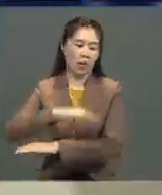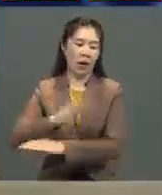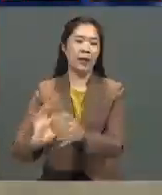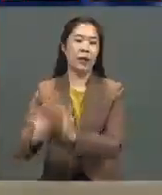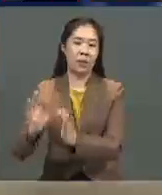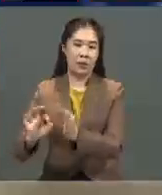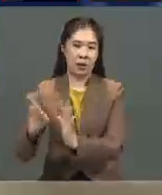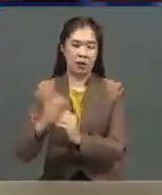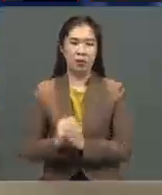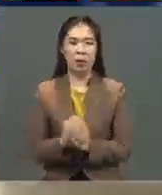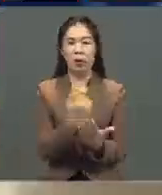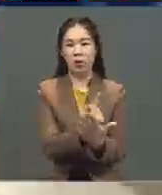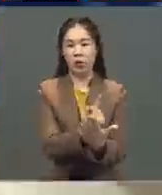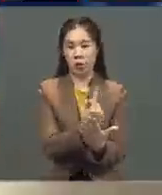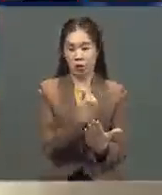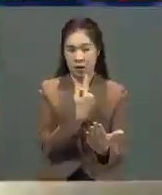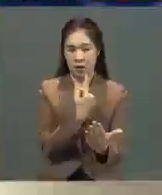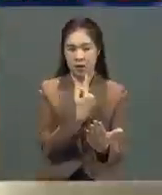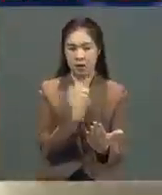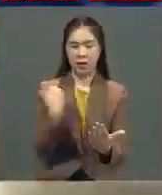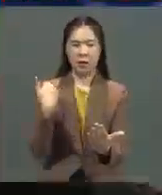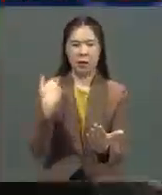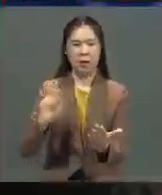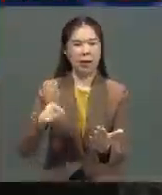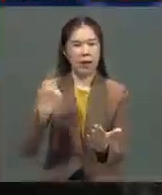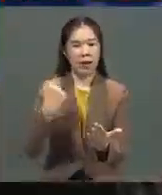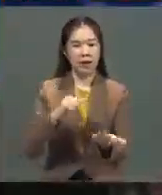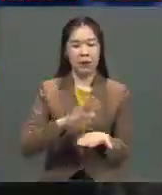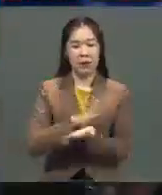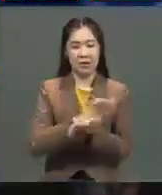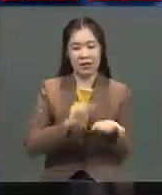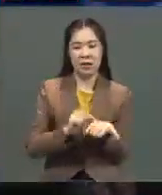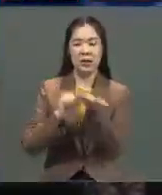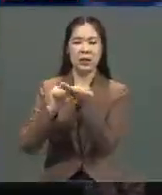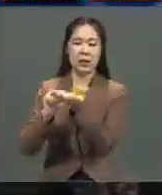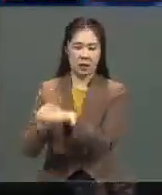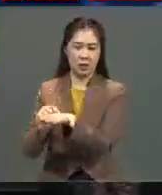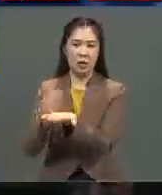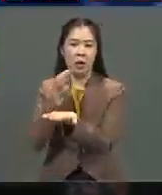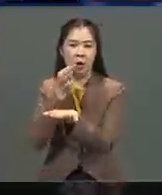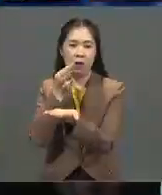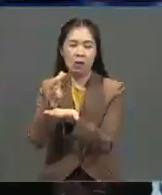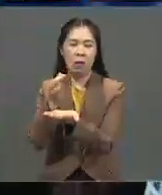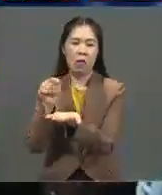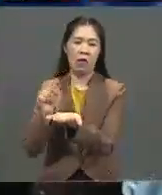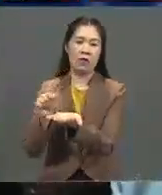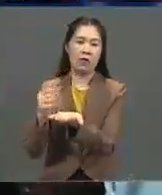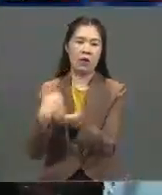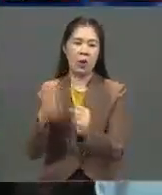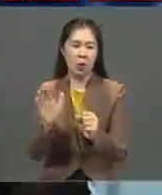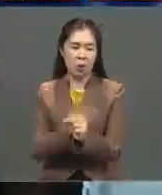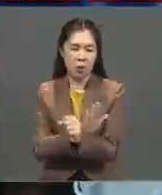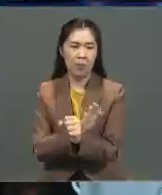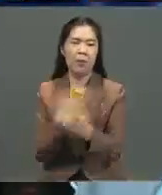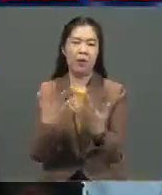ายตัวแทนชาวบ้านบอกว่านับแต่ที่ชาวบ้านทับสะแกยื่นหนังสือเรียกร้องสิทธิมนุษยชนให้กับซีอุยขณะนี้ครบ